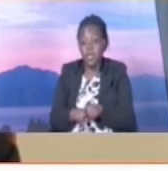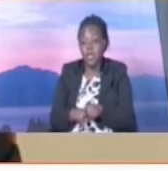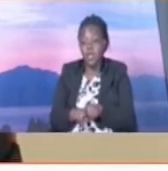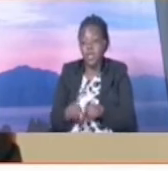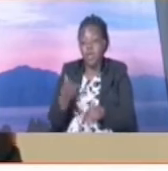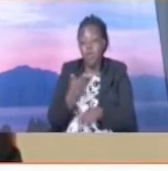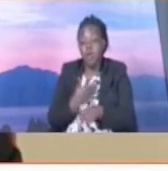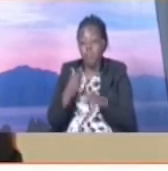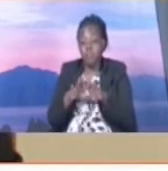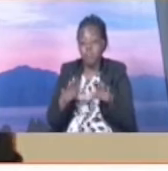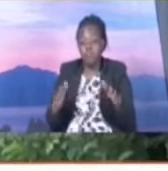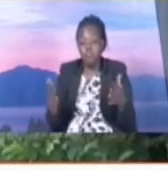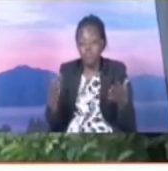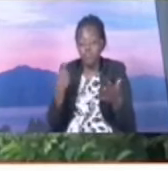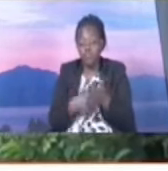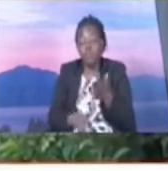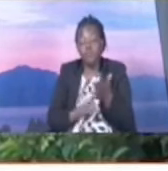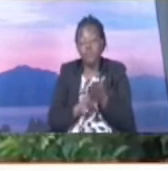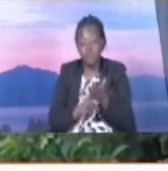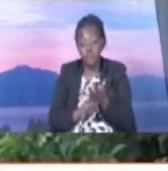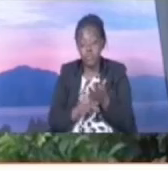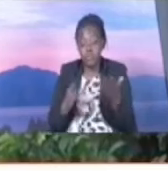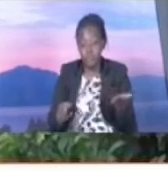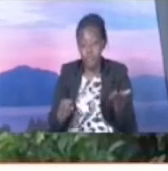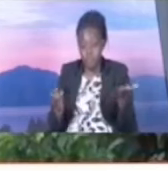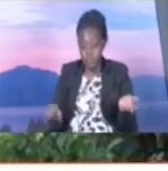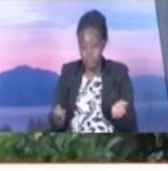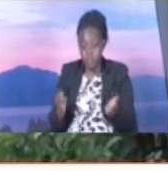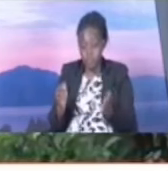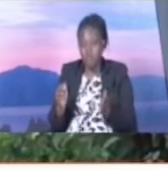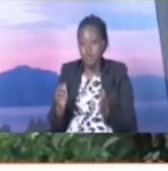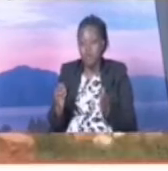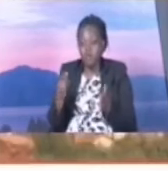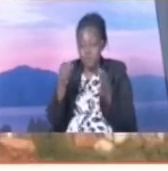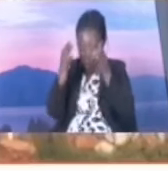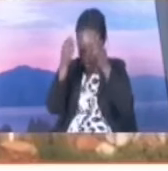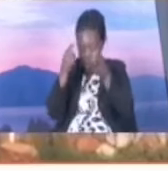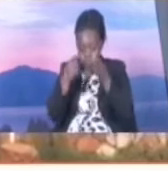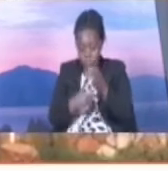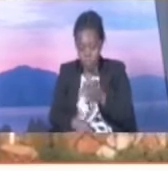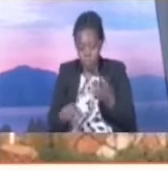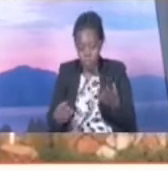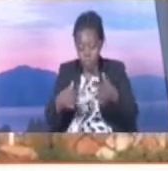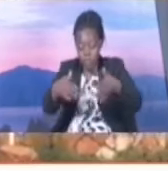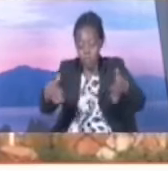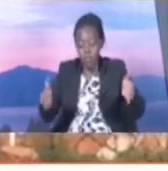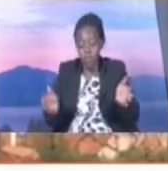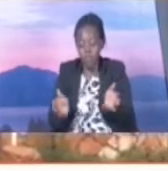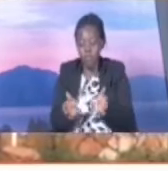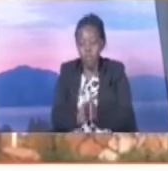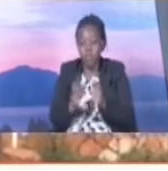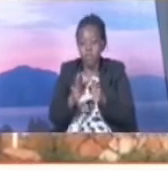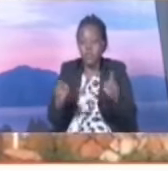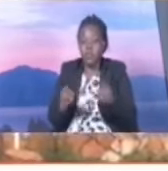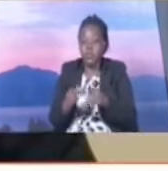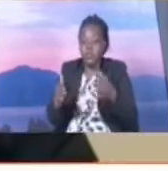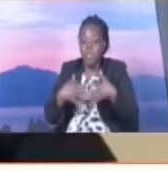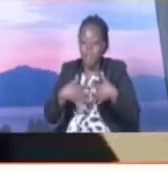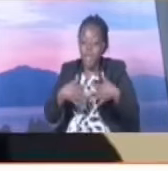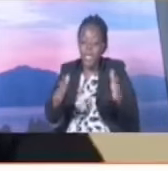ettaka kye tulikozesa. Mu kika ky'endiga lwomategeeza nti basalawo okuteeka bbugwe okwetula ettaka lyabwe ne geeti ne bagiteerako